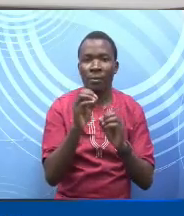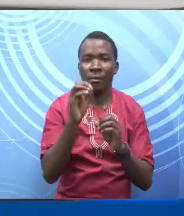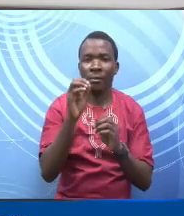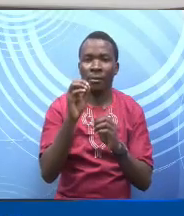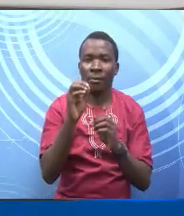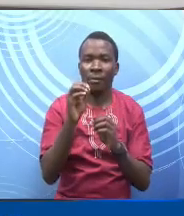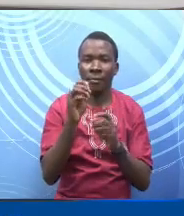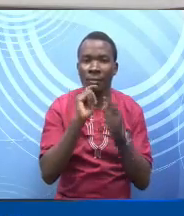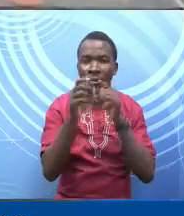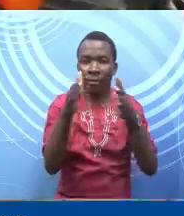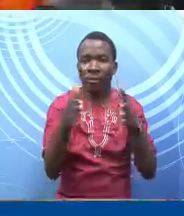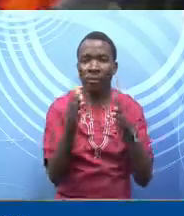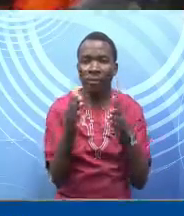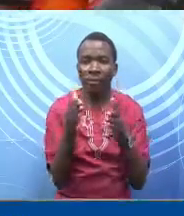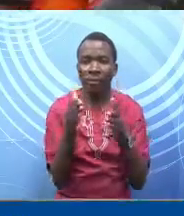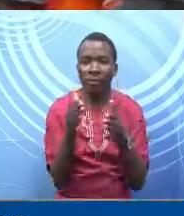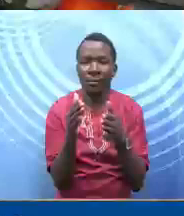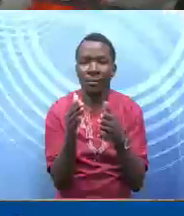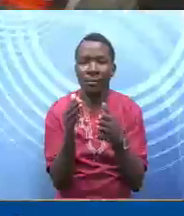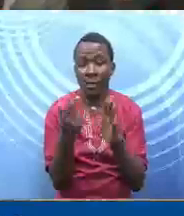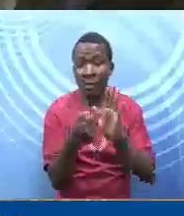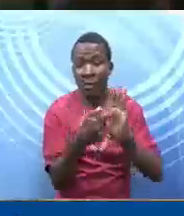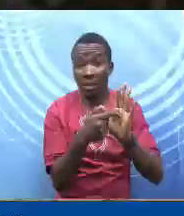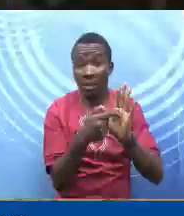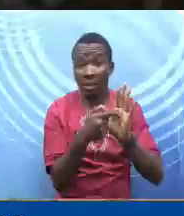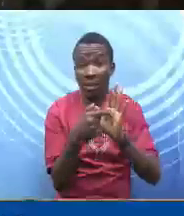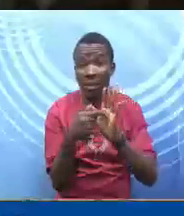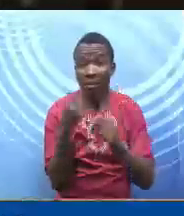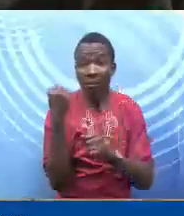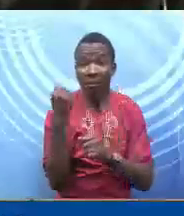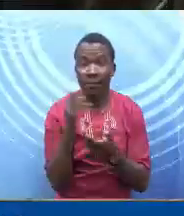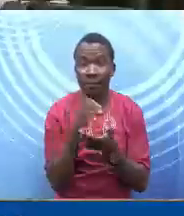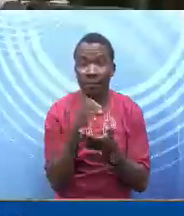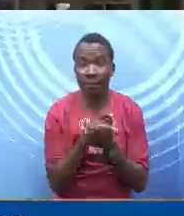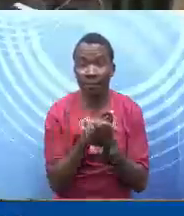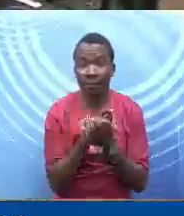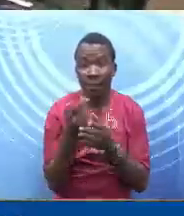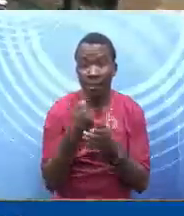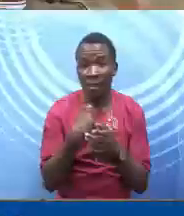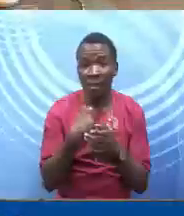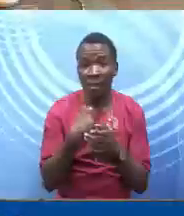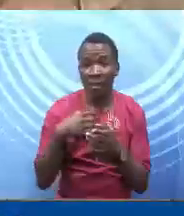Papi Ndahiro ngo nkore kuko ni ndi umuki Uri